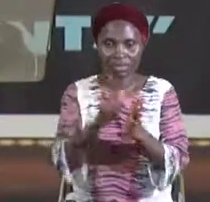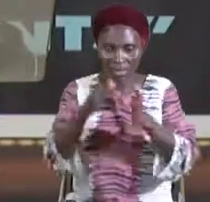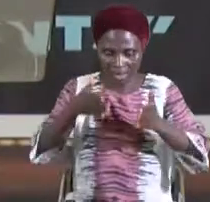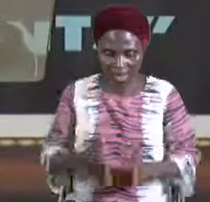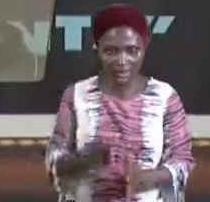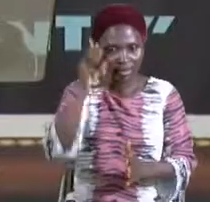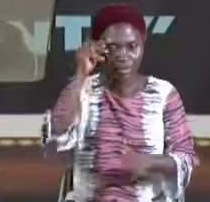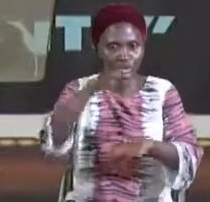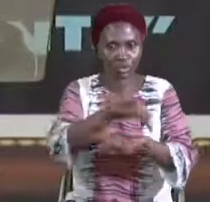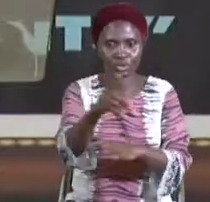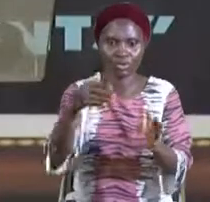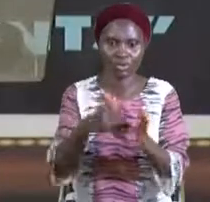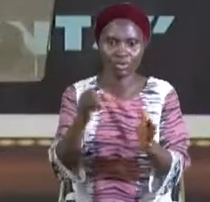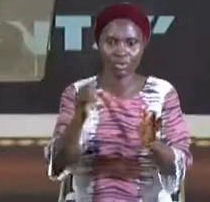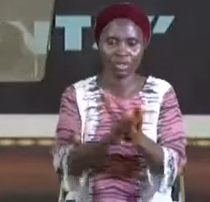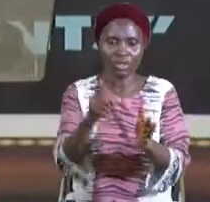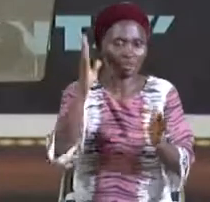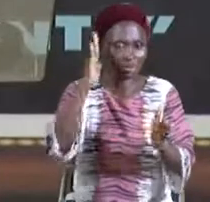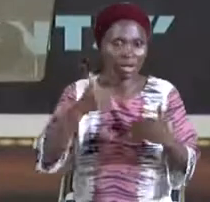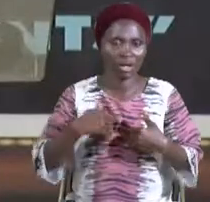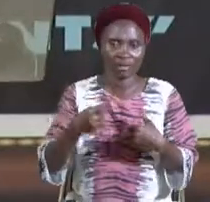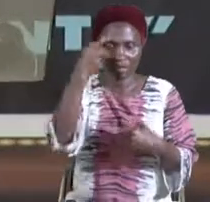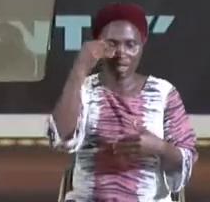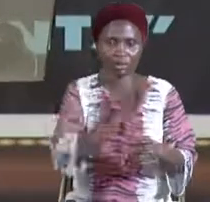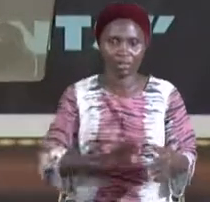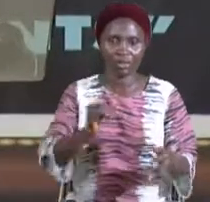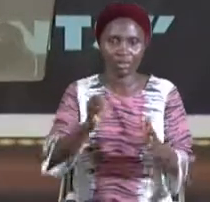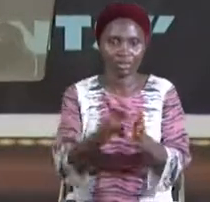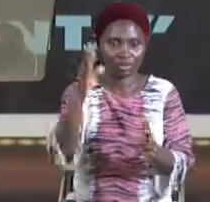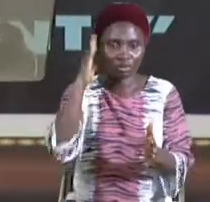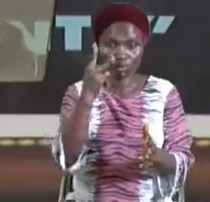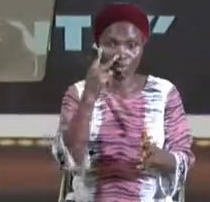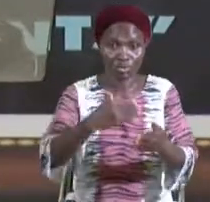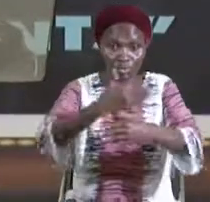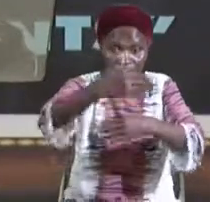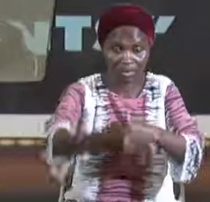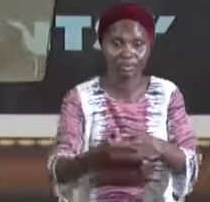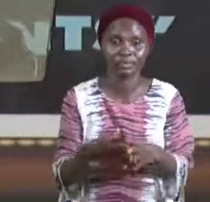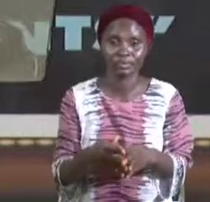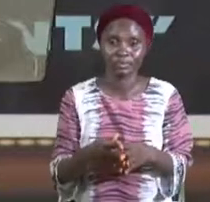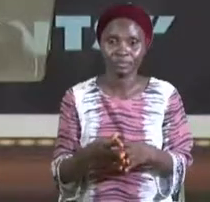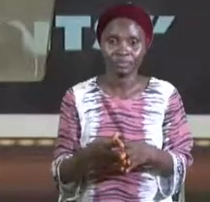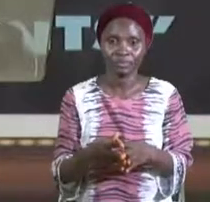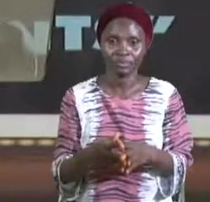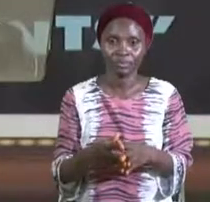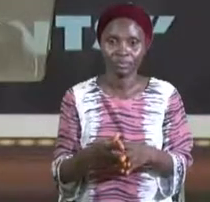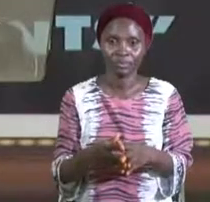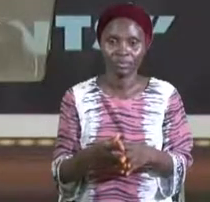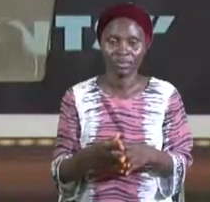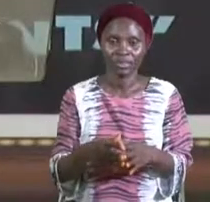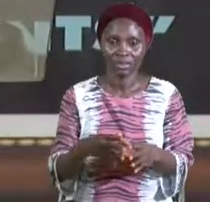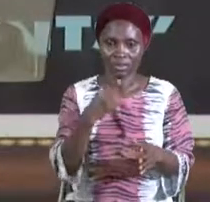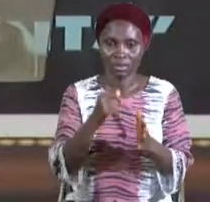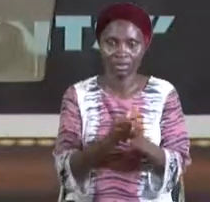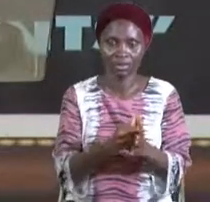pensée de Christ, afin que vous regardez au-delà de votre petit cercle. Verset 4, que chacun de vous, au lieu de considérer ses propres